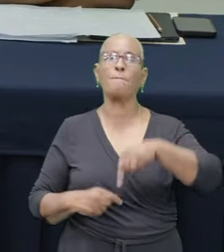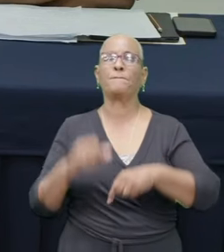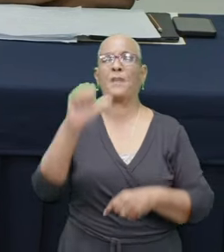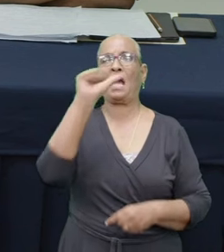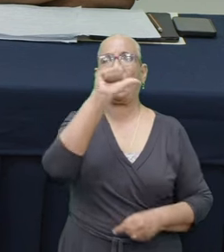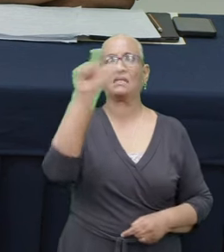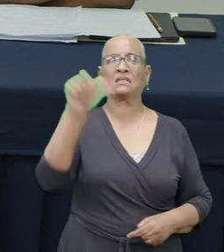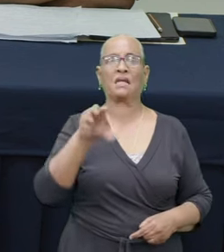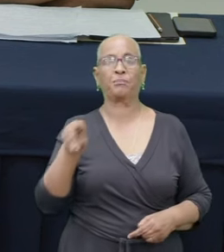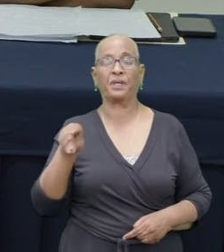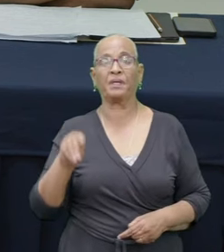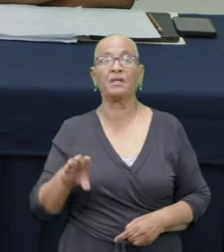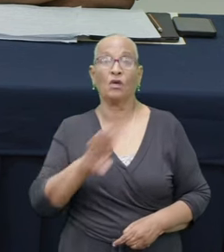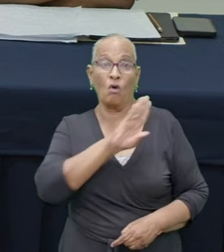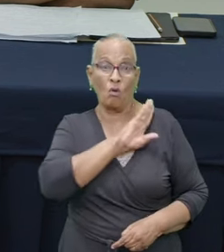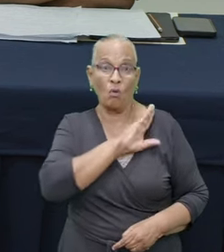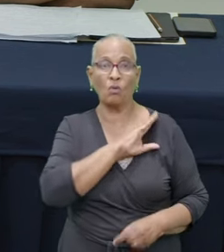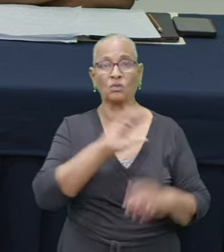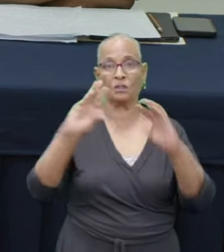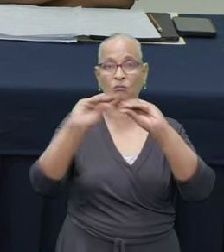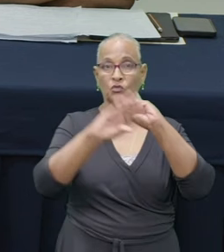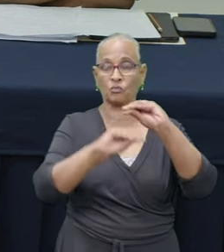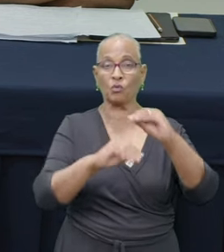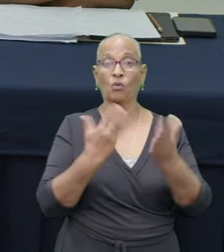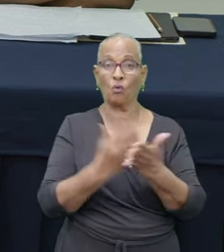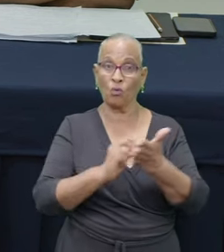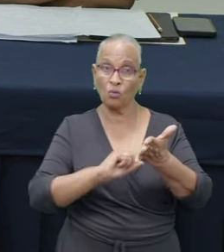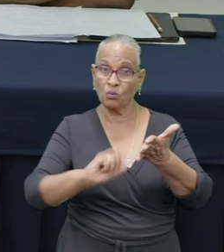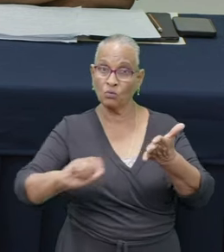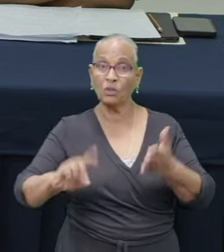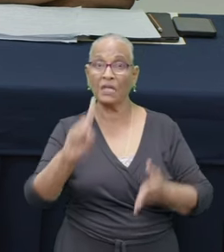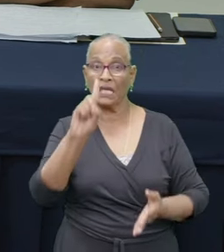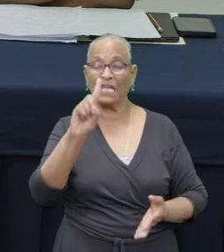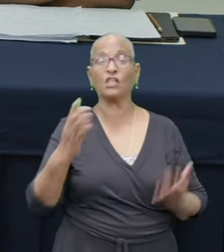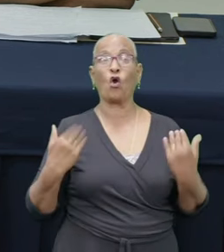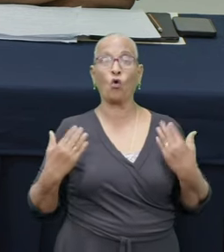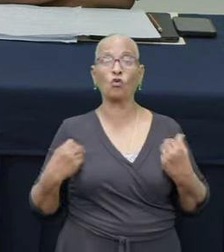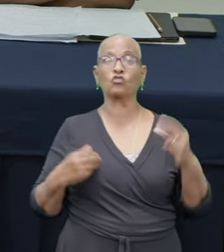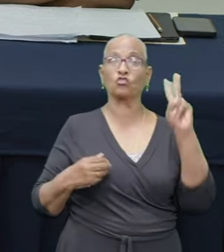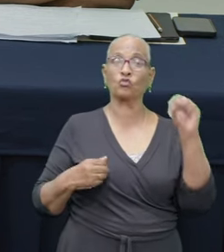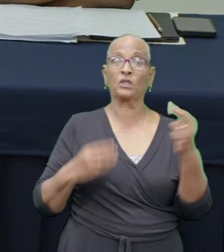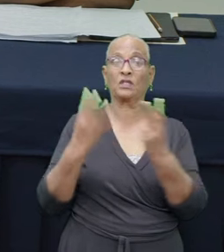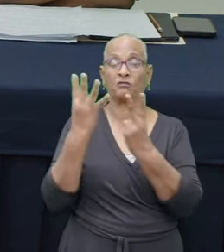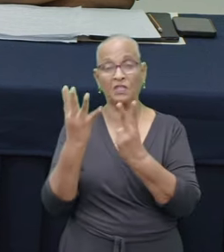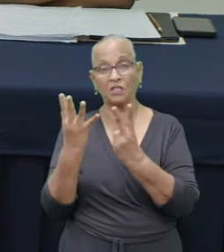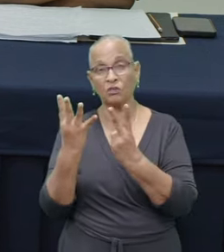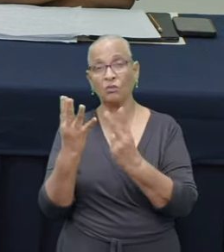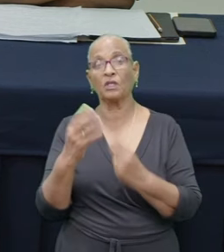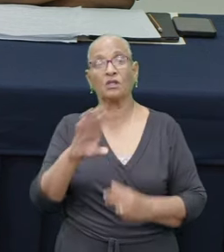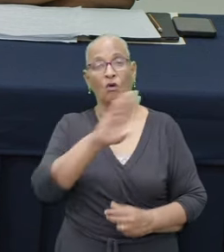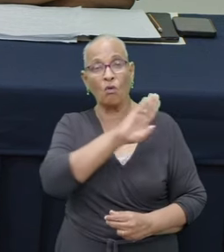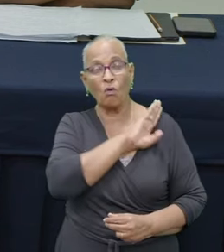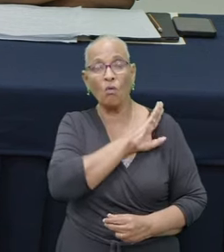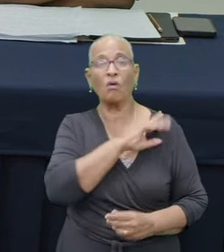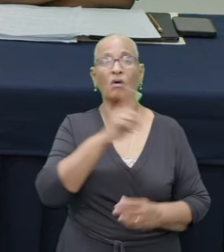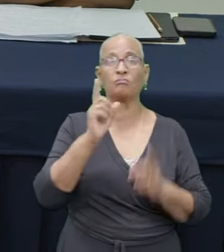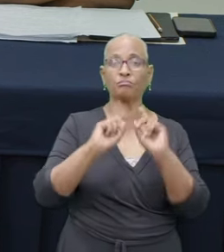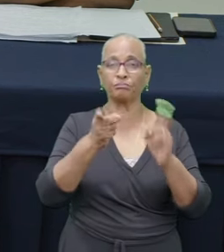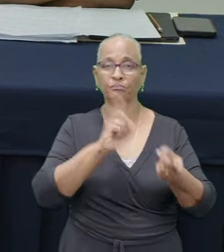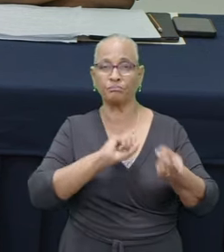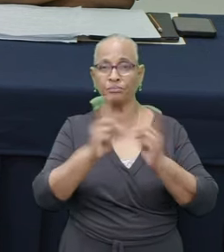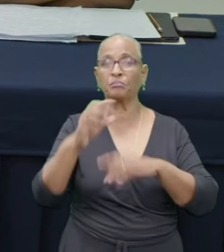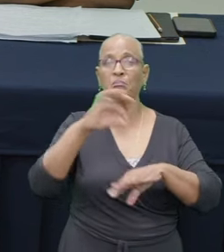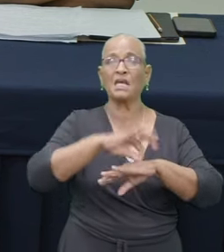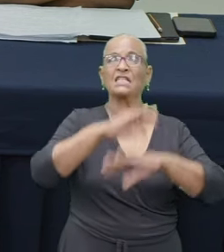besproken, dit is ook goedgekeurd, het wordt ook uitgevoerd per 1 augustus 2024. En we zijn dus verder ook in overleg met de